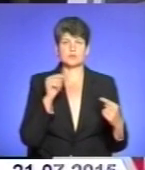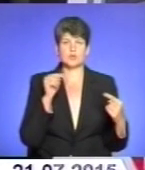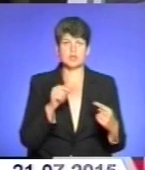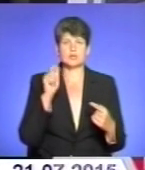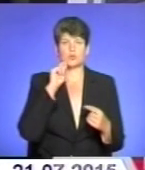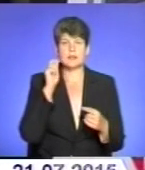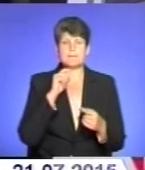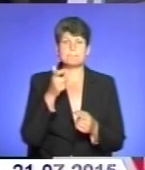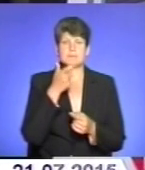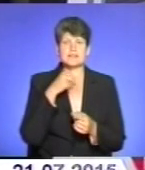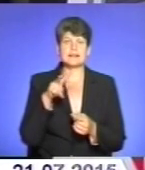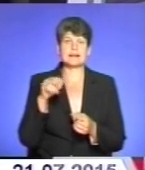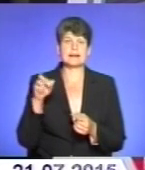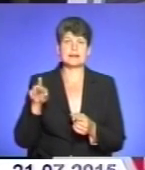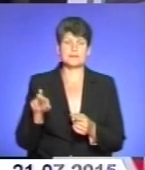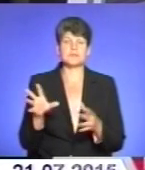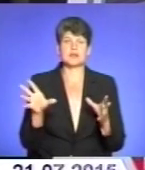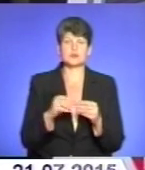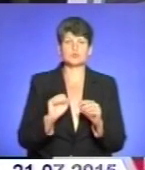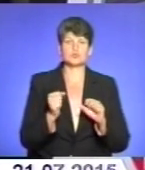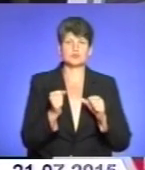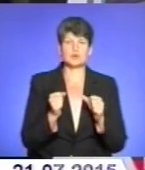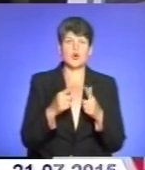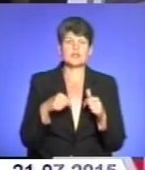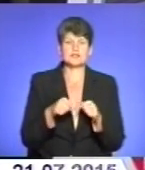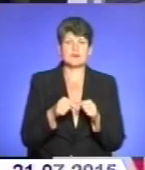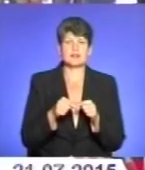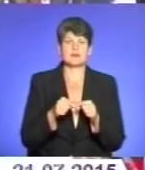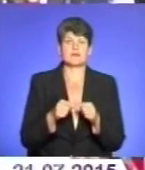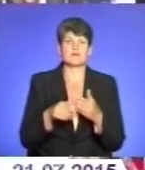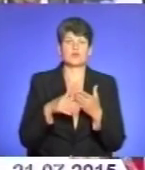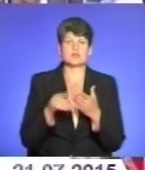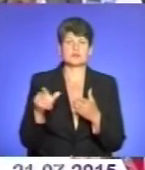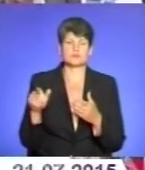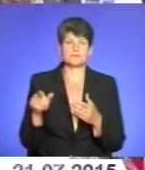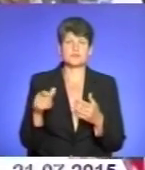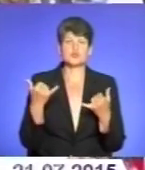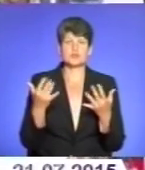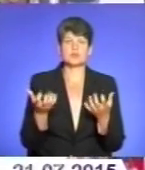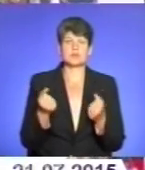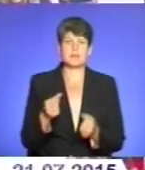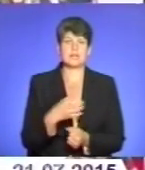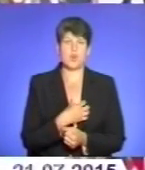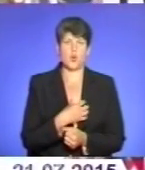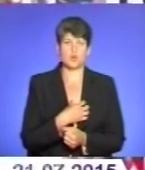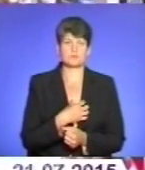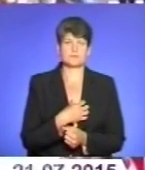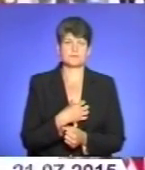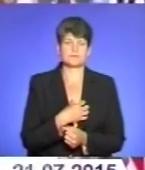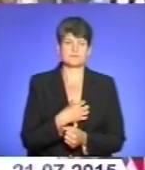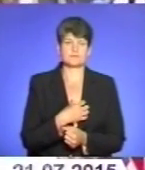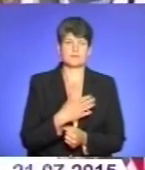України пані Лілія разом з побратимами організувала цілу волонтерську мережу. Сьогодні я отримала нагороду,